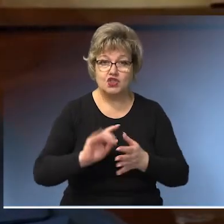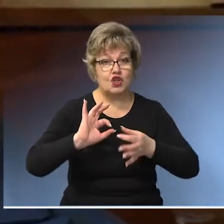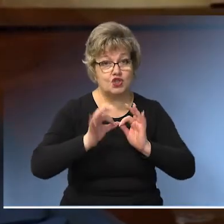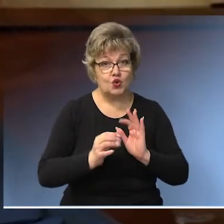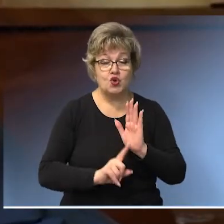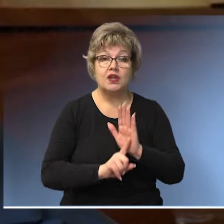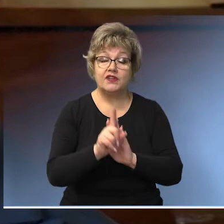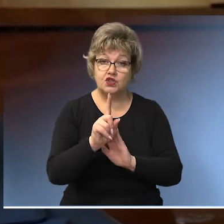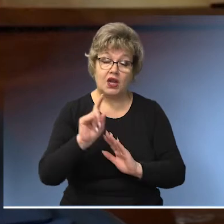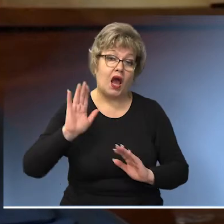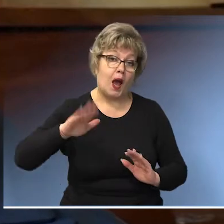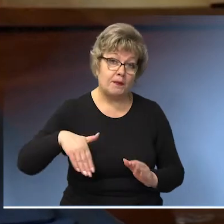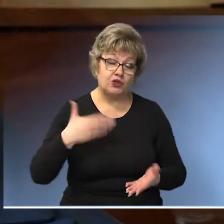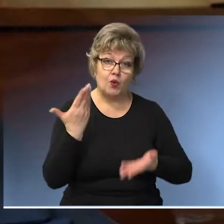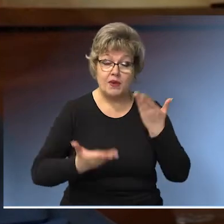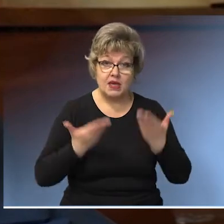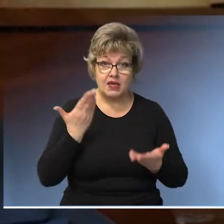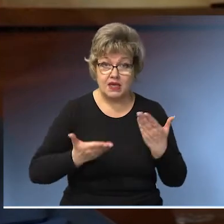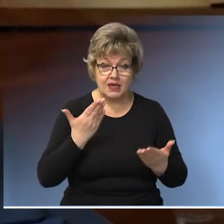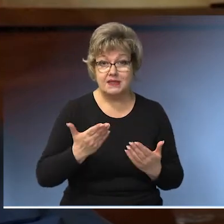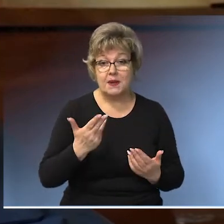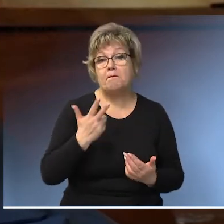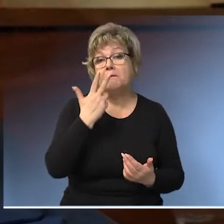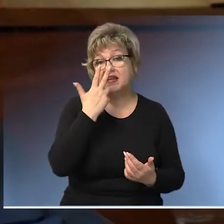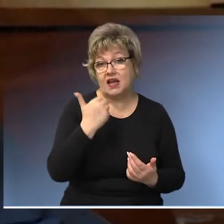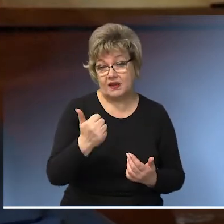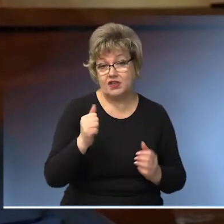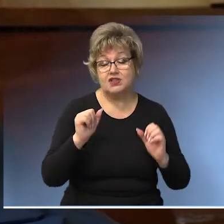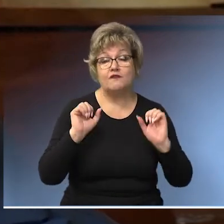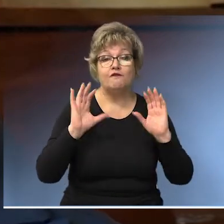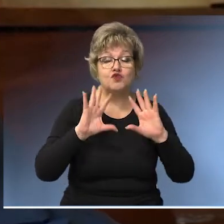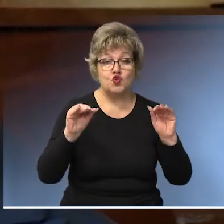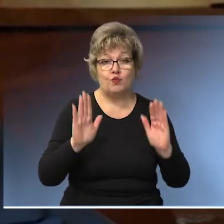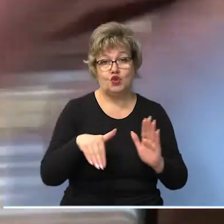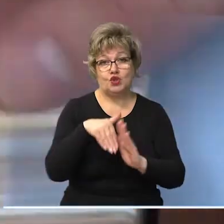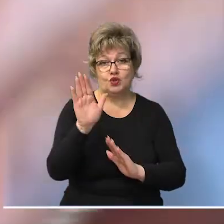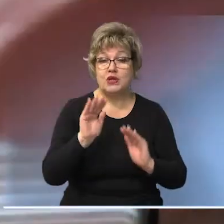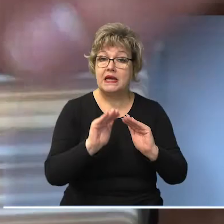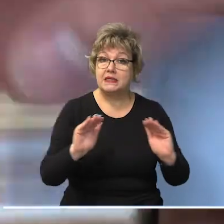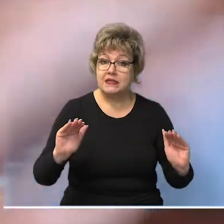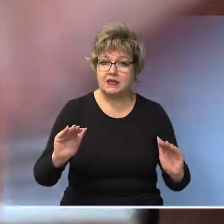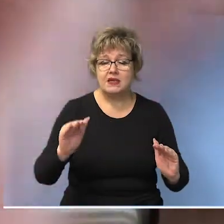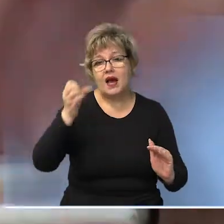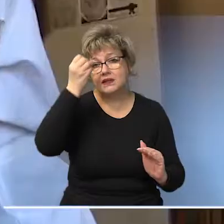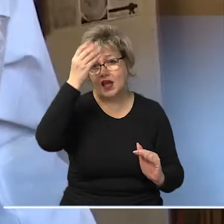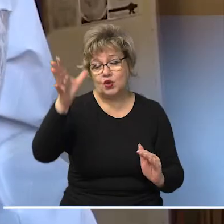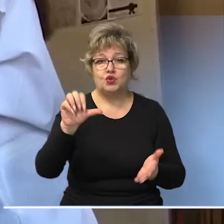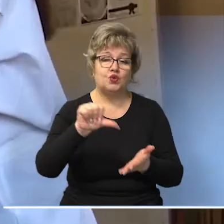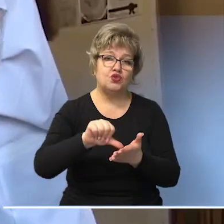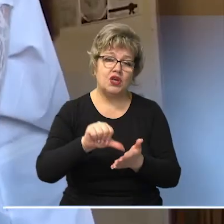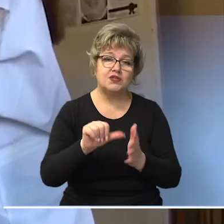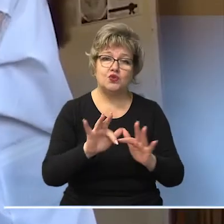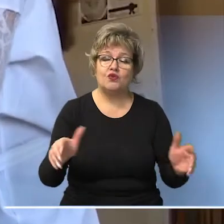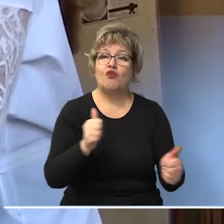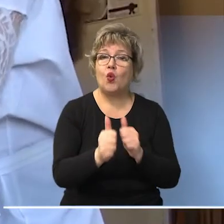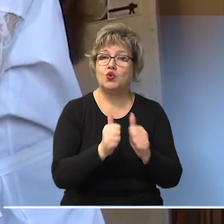конечно, сложно поначалу, а потом, если приноровиться, то будет все уже лучше. Дети одаренные. Весной